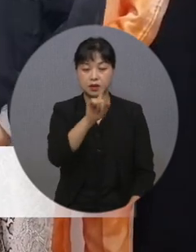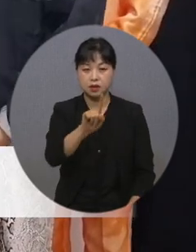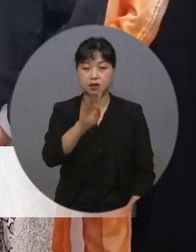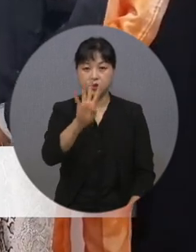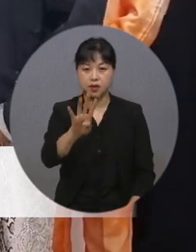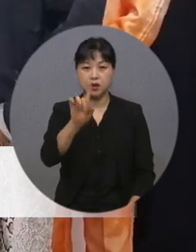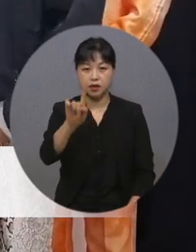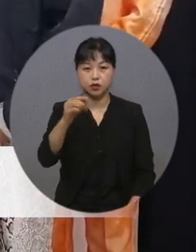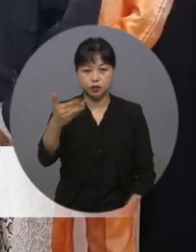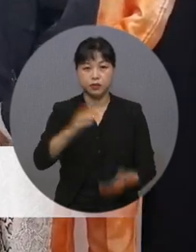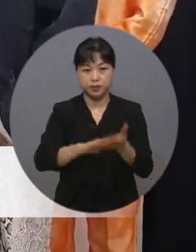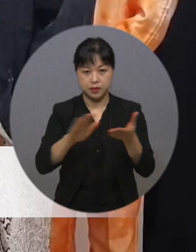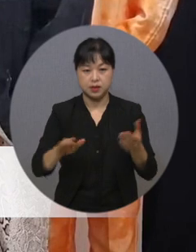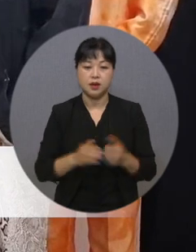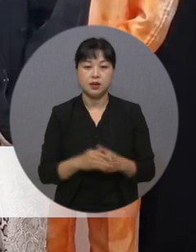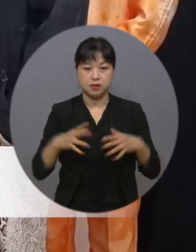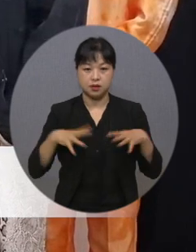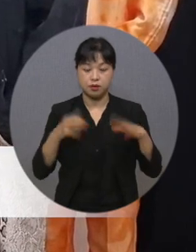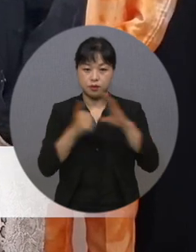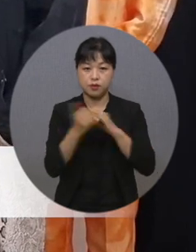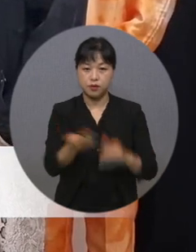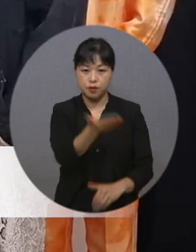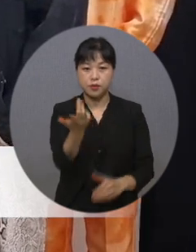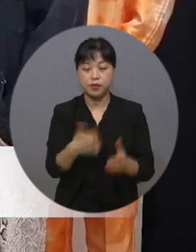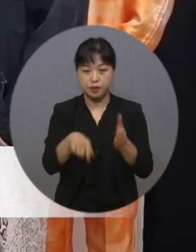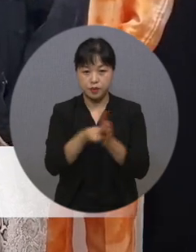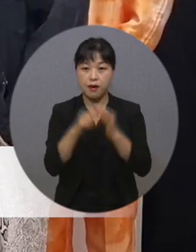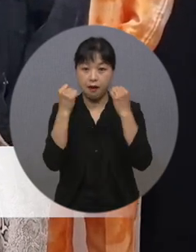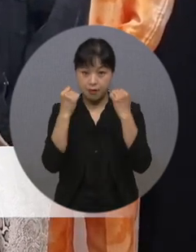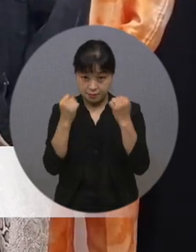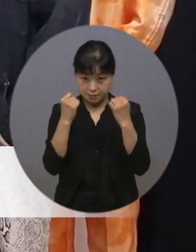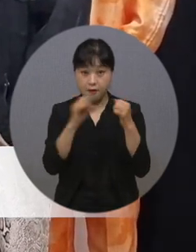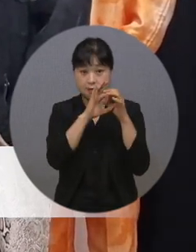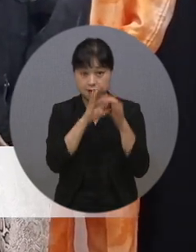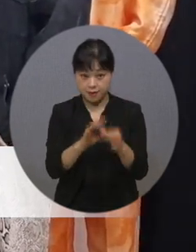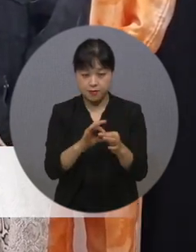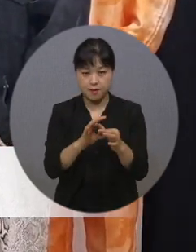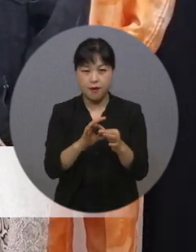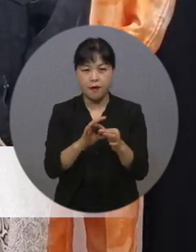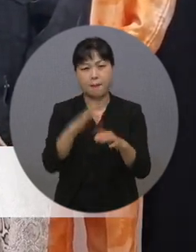항상 자랑스러운 선수분들을 위해 저희도 많은 응원 보내고 있으니 마지막까지 몸